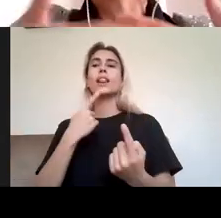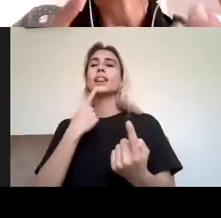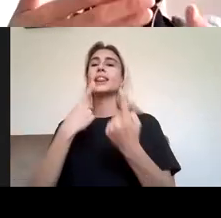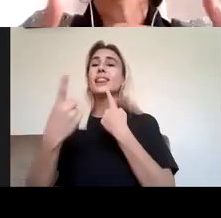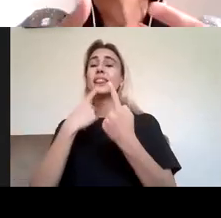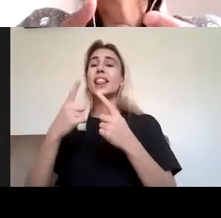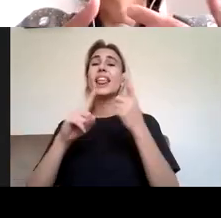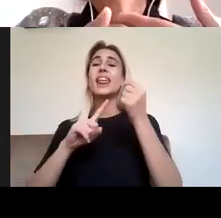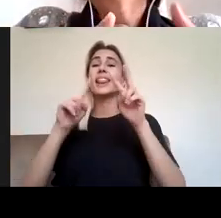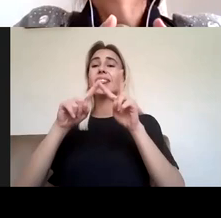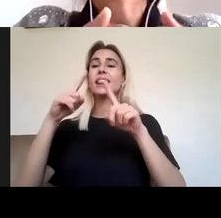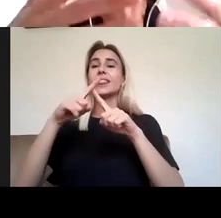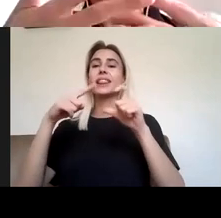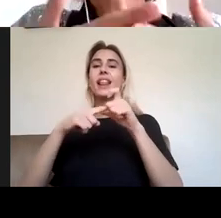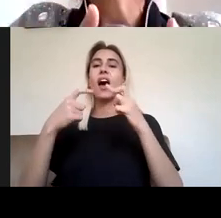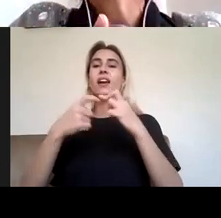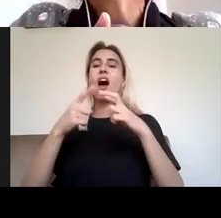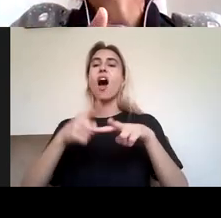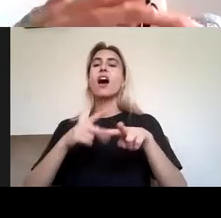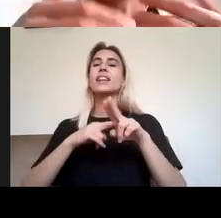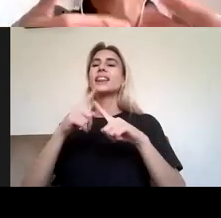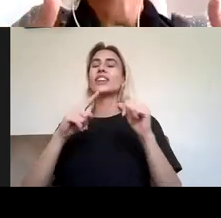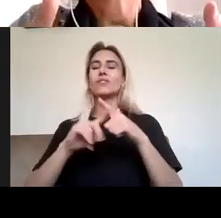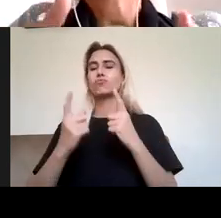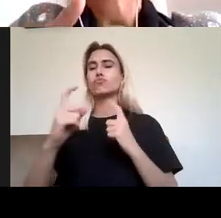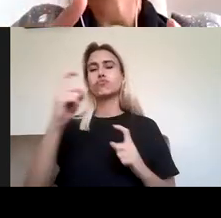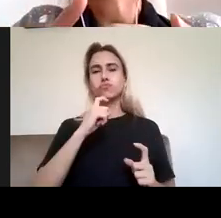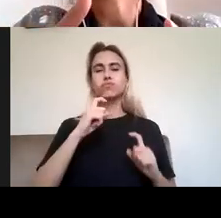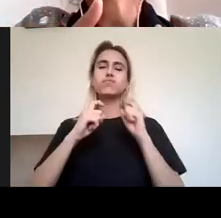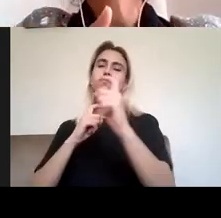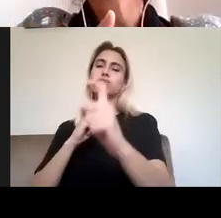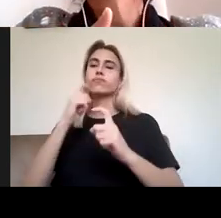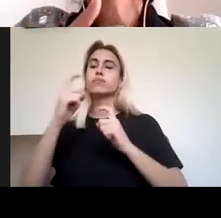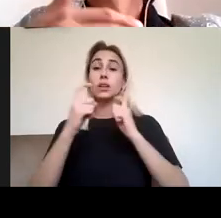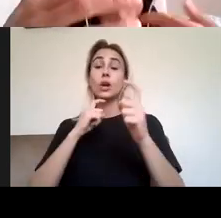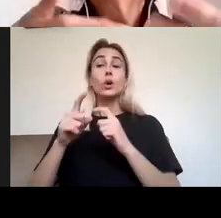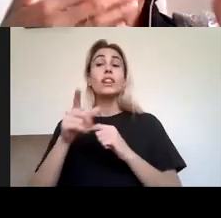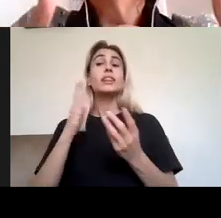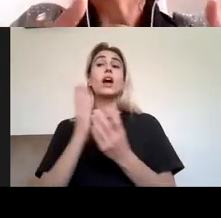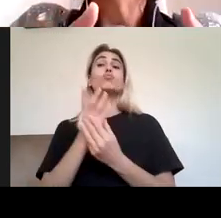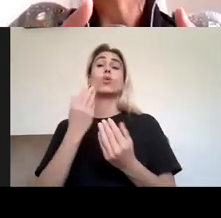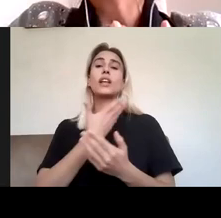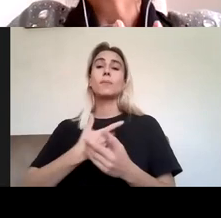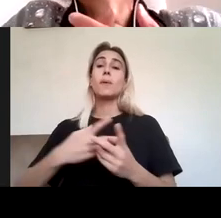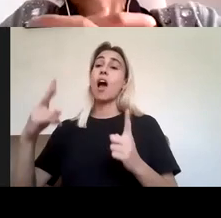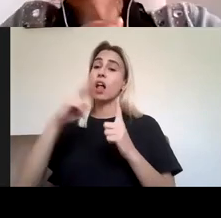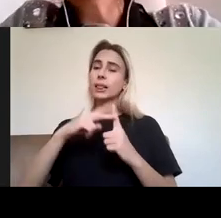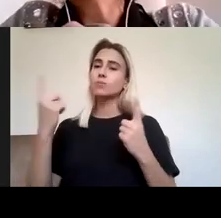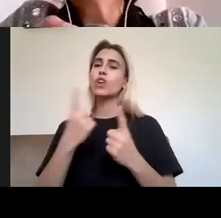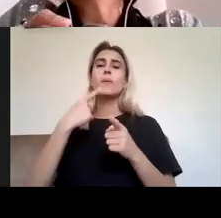ve bu anlamda bu söylemlerimi, yani söylediğim her şeye katkı yaratabilirsiniz. Birçok şeyi de